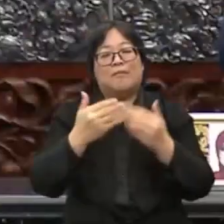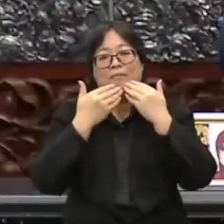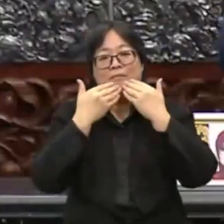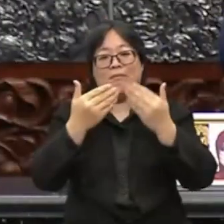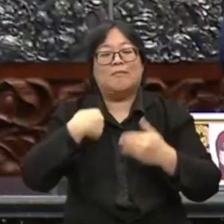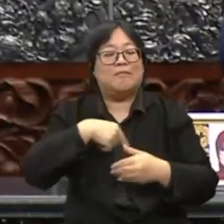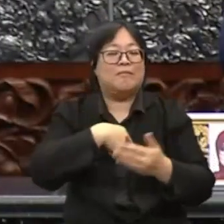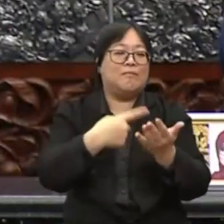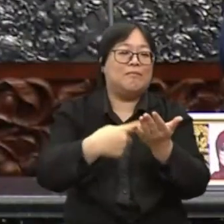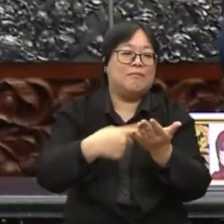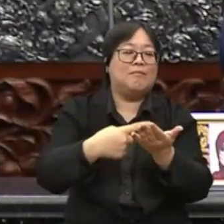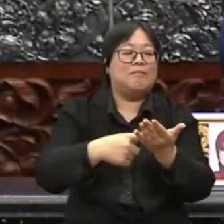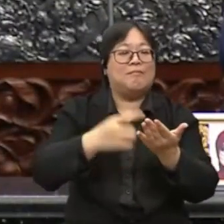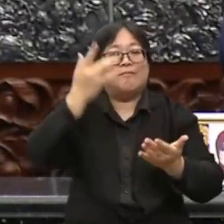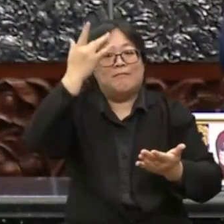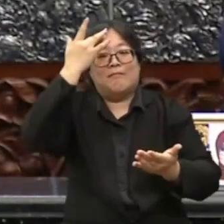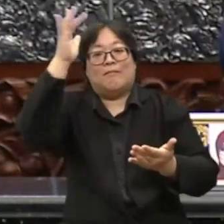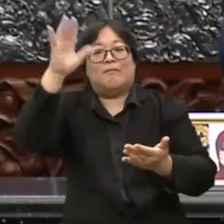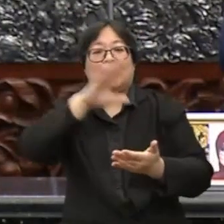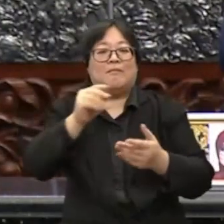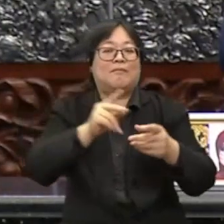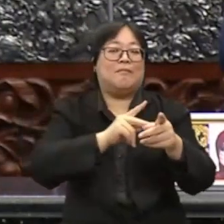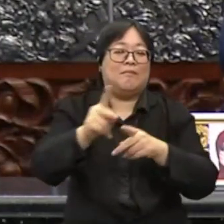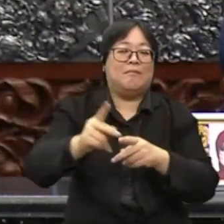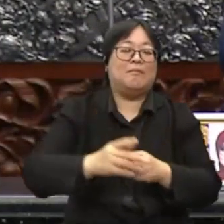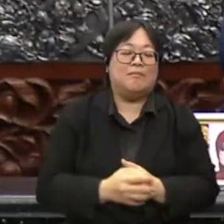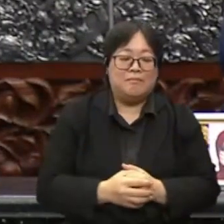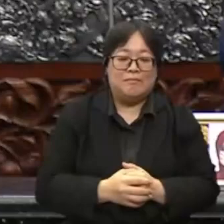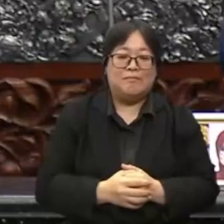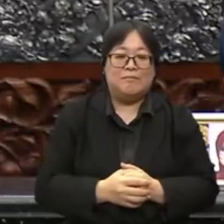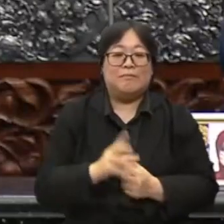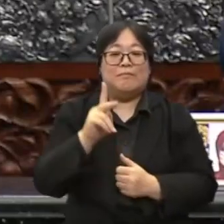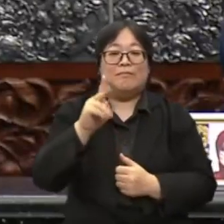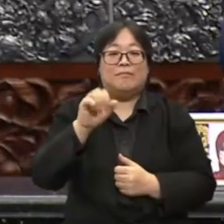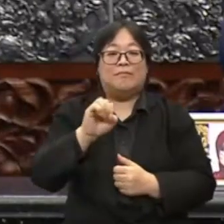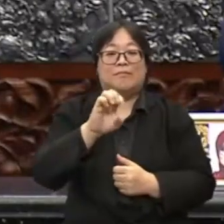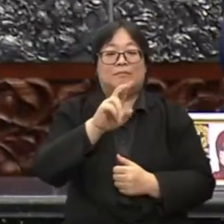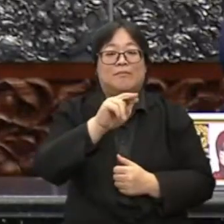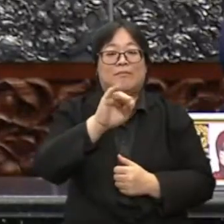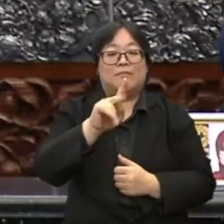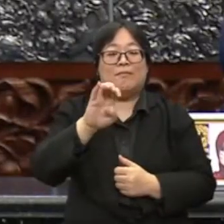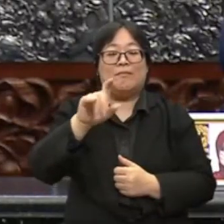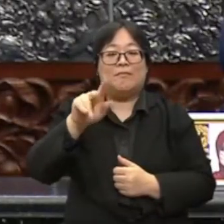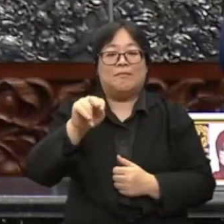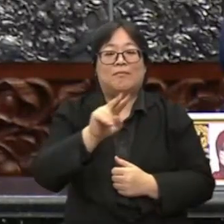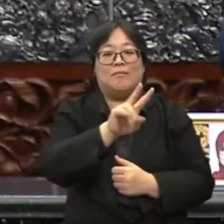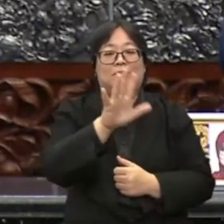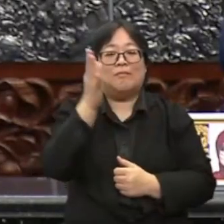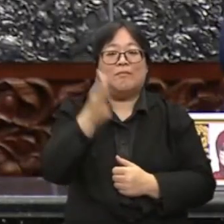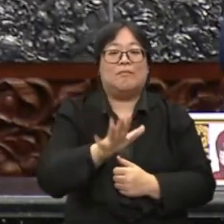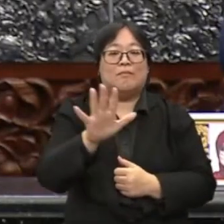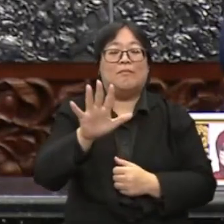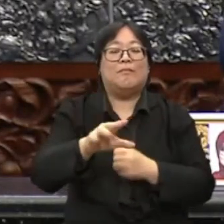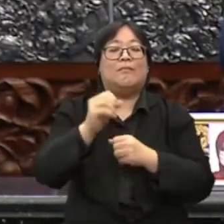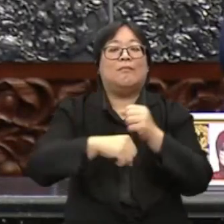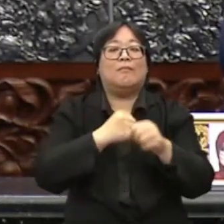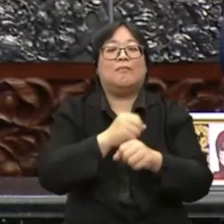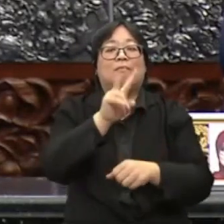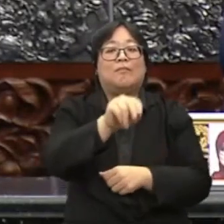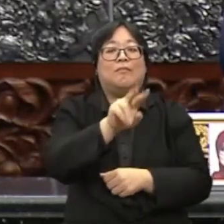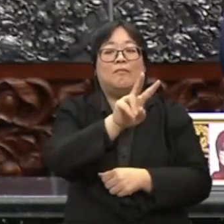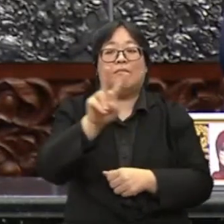kerana kita berbincang secara intelektual dan juga profesional kes ni Elin difailkan 25 hari bulan 5 Tahun